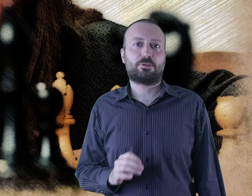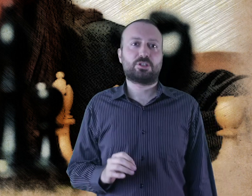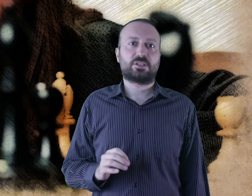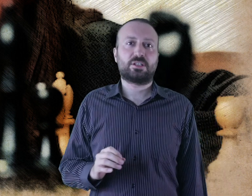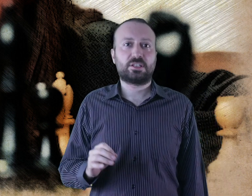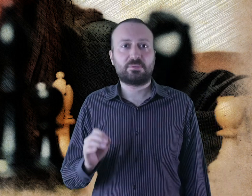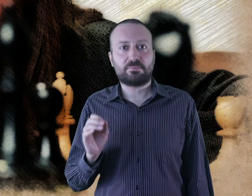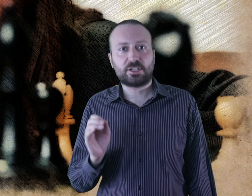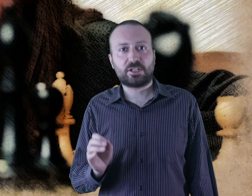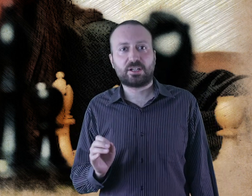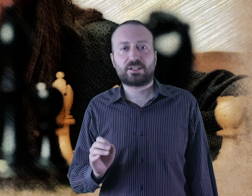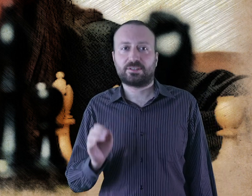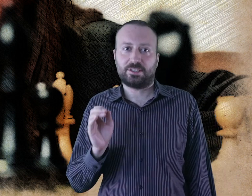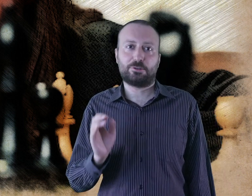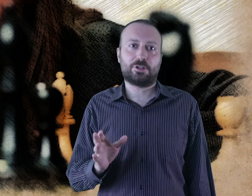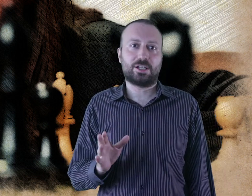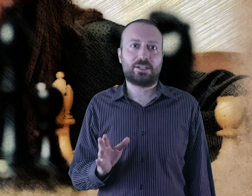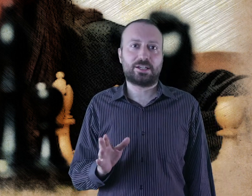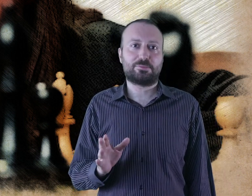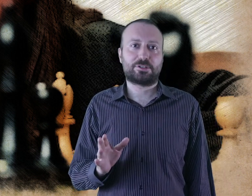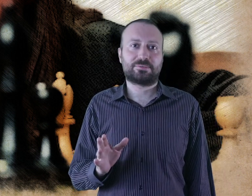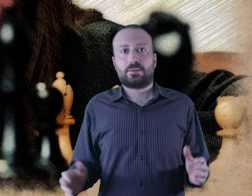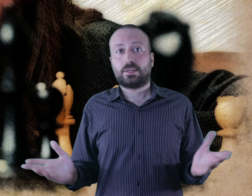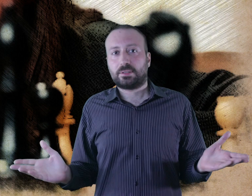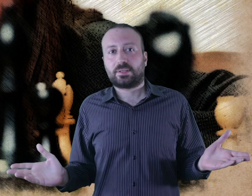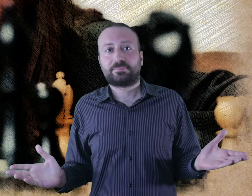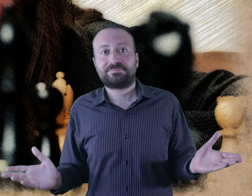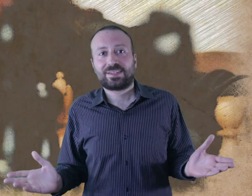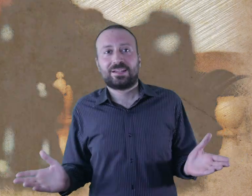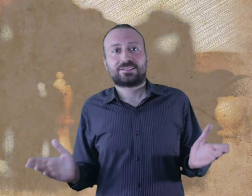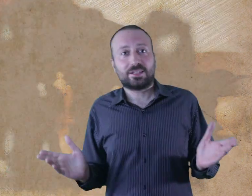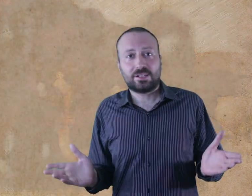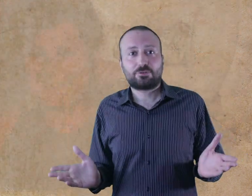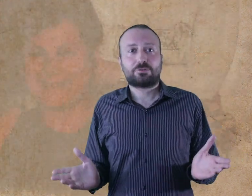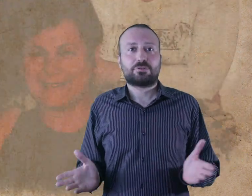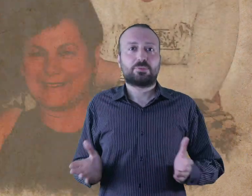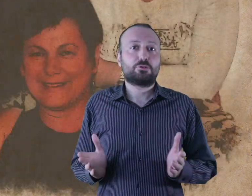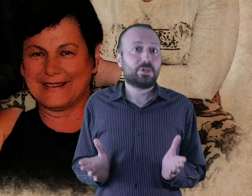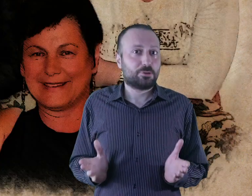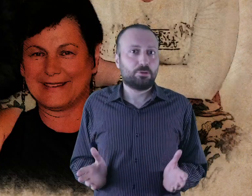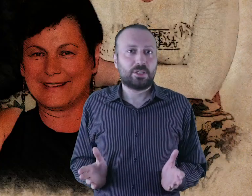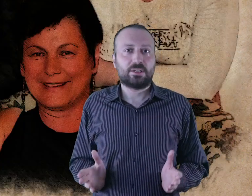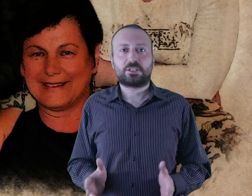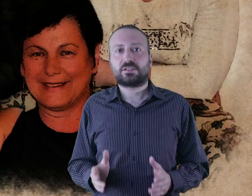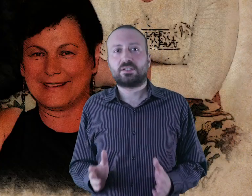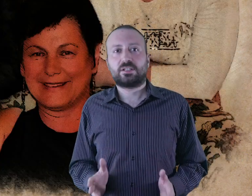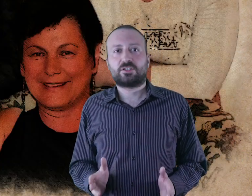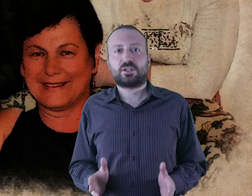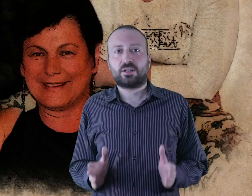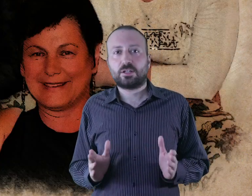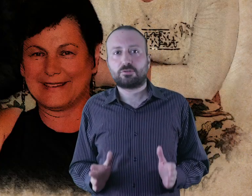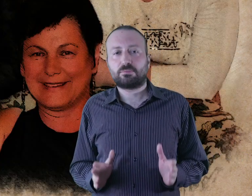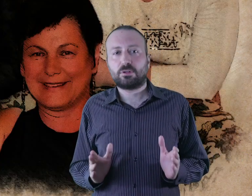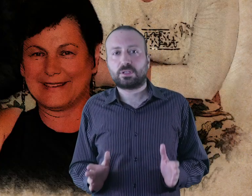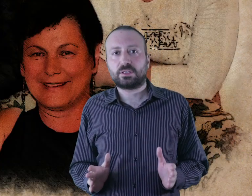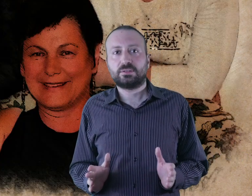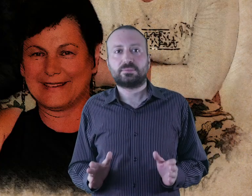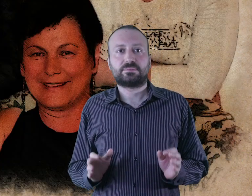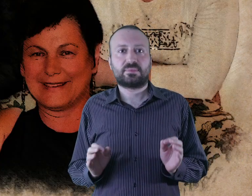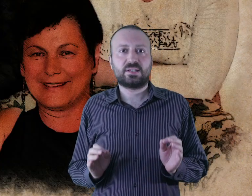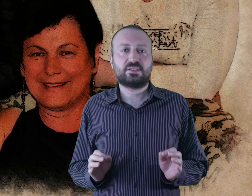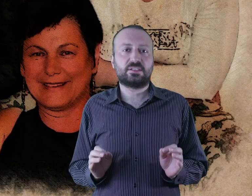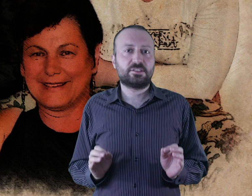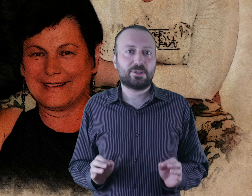100 sporcu arasına girmeyi başararak idol haline gelmiş. Evet, satranç konusunda bir uzman da olmayan ama kızlarını yetiştiren Laszlo